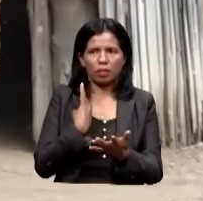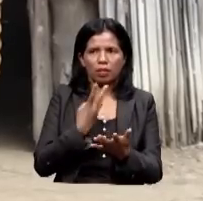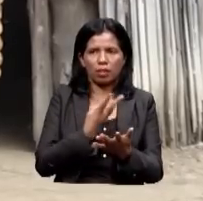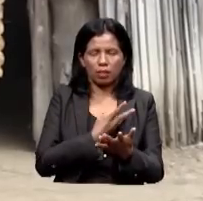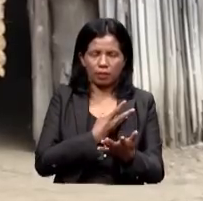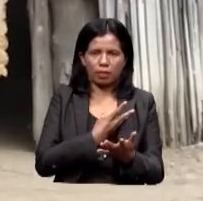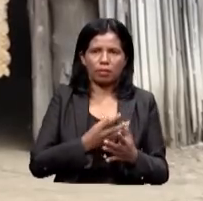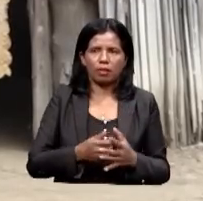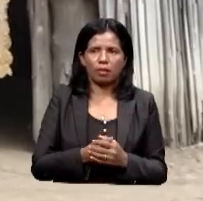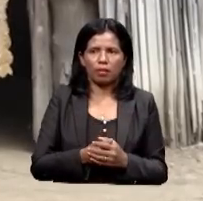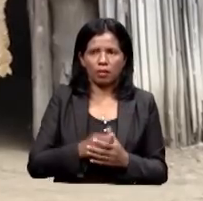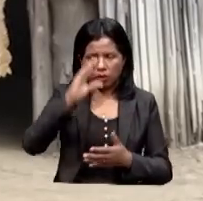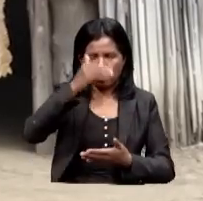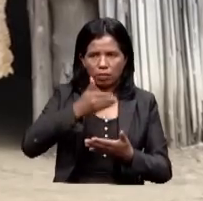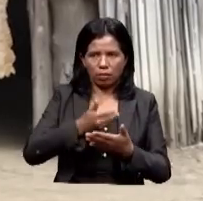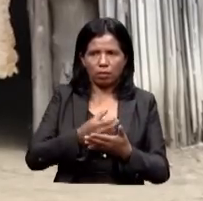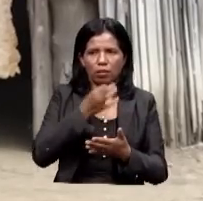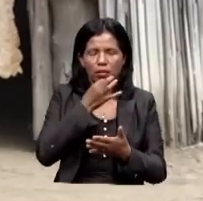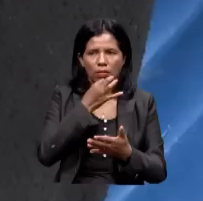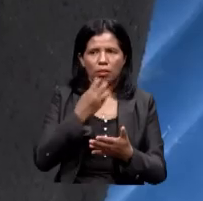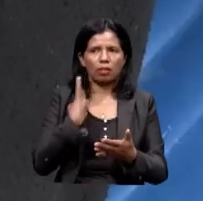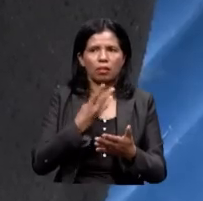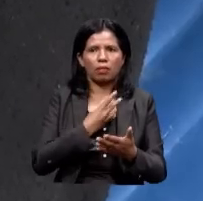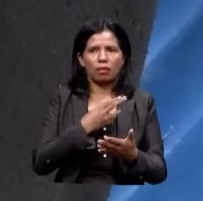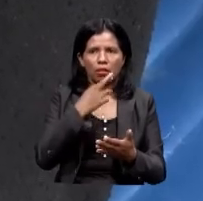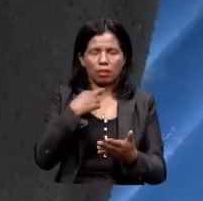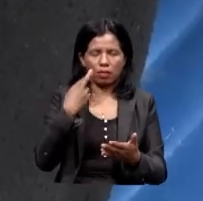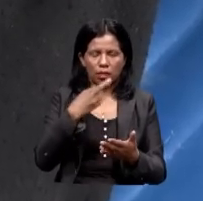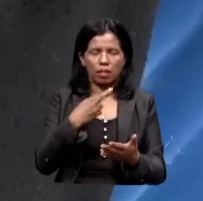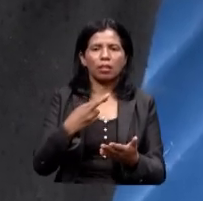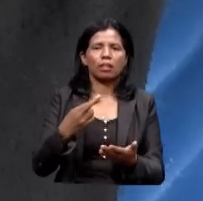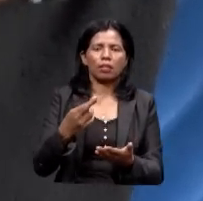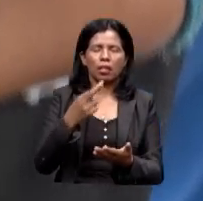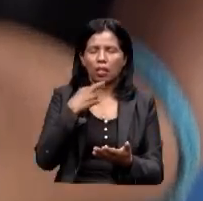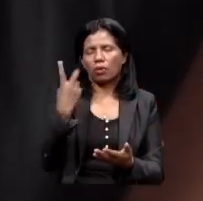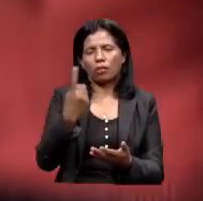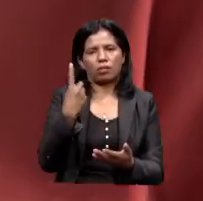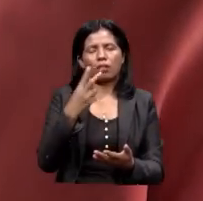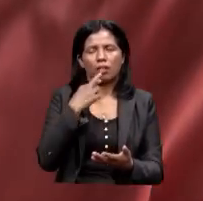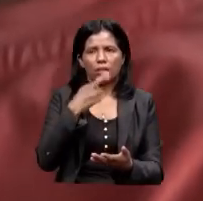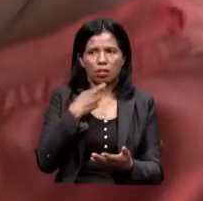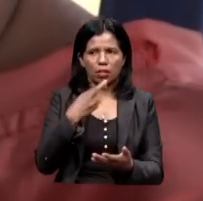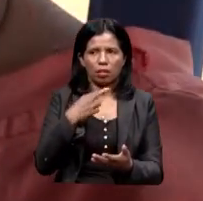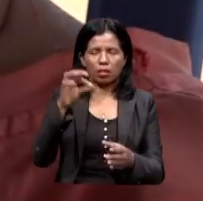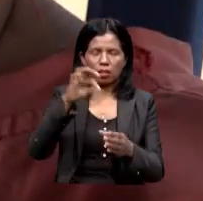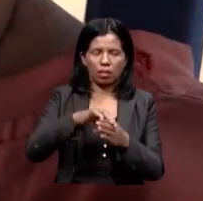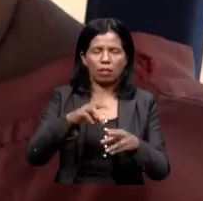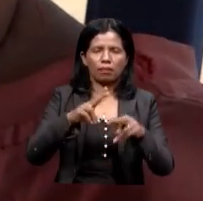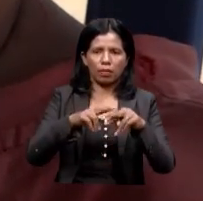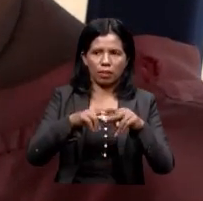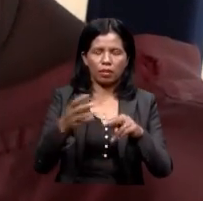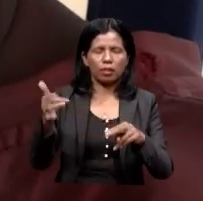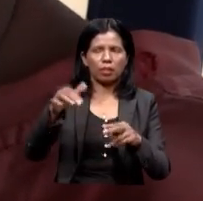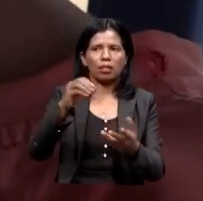iya entah han wansira bel han mina, maklai ya han itu maran sa ini tuh, han itu maran deh masin iya masaku ya tau bahasa